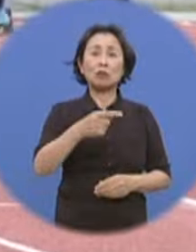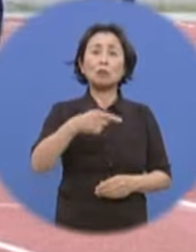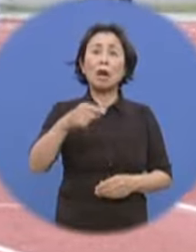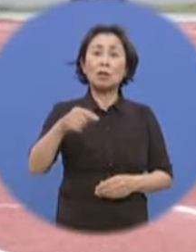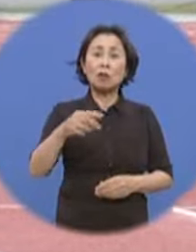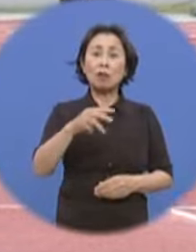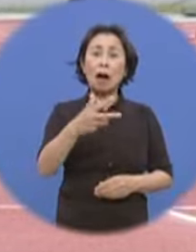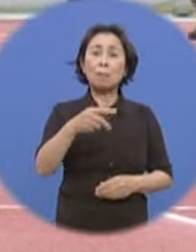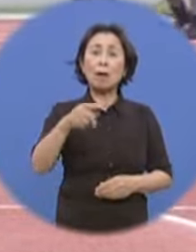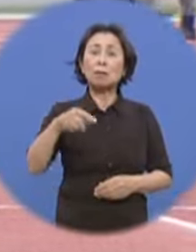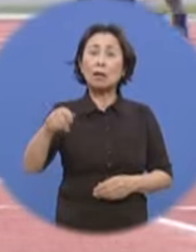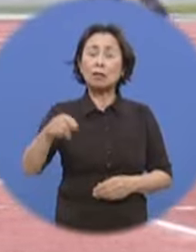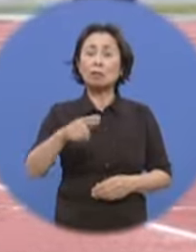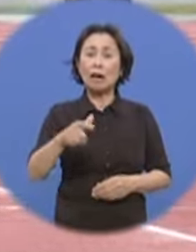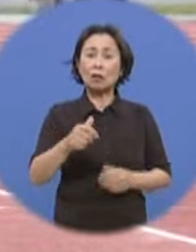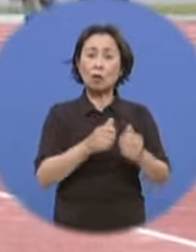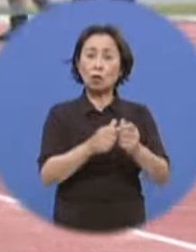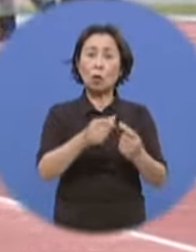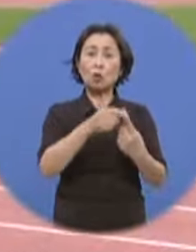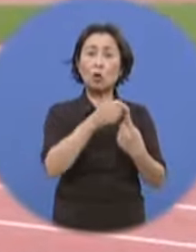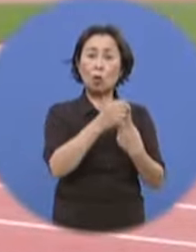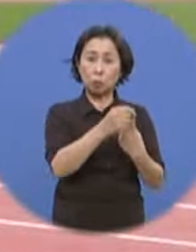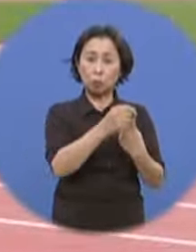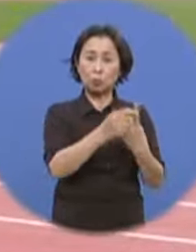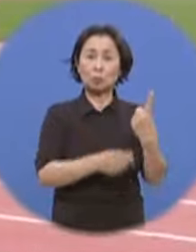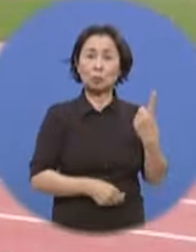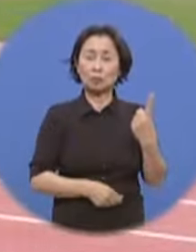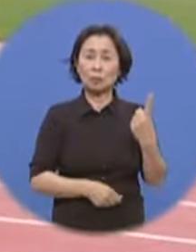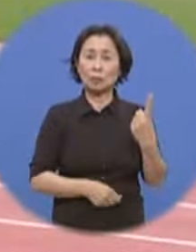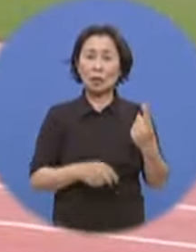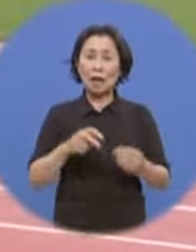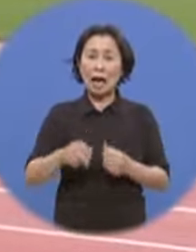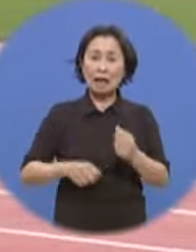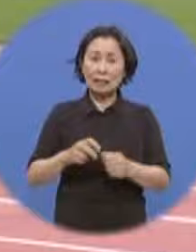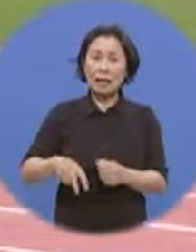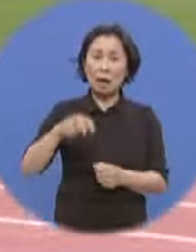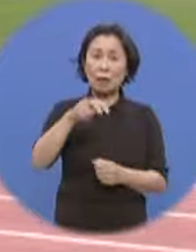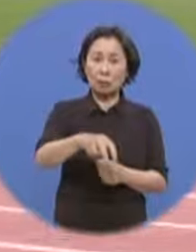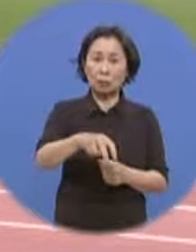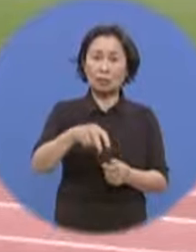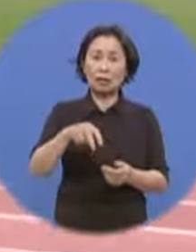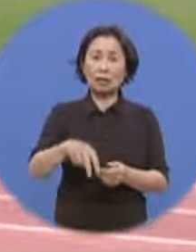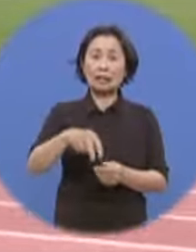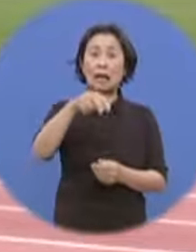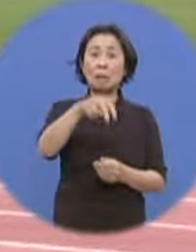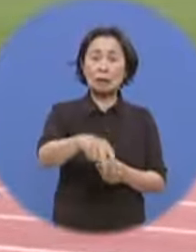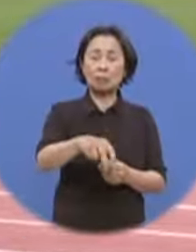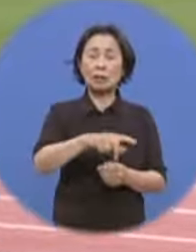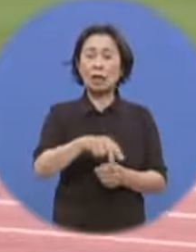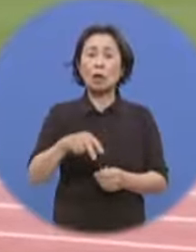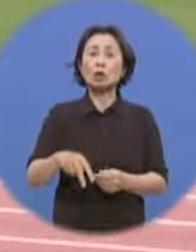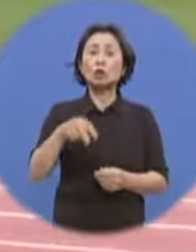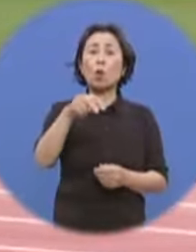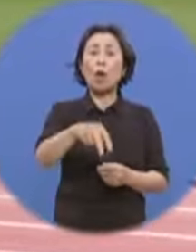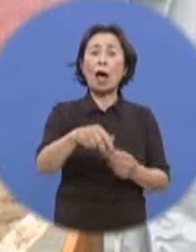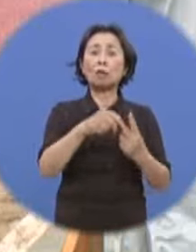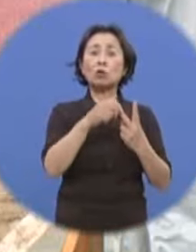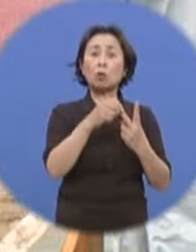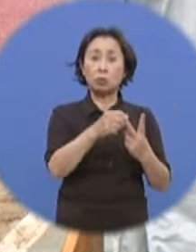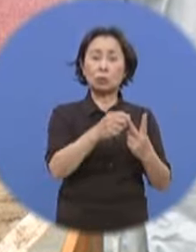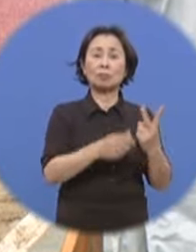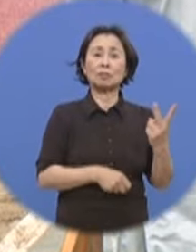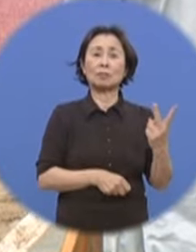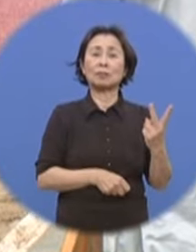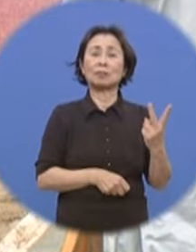や800mなどの競争の部走り幅跳び立ち幅跳びなどの跳躍の部